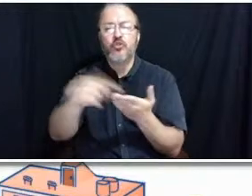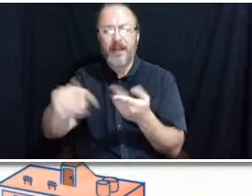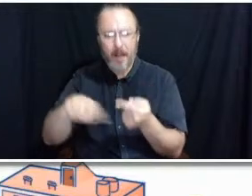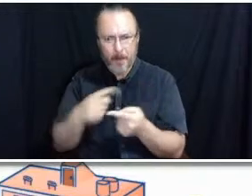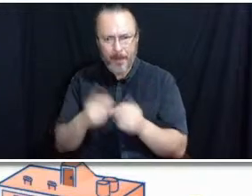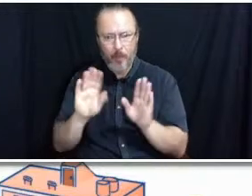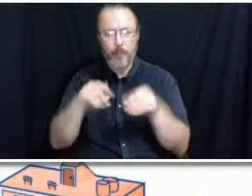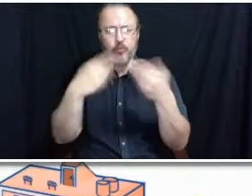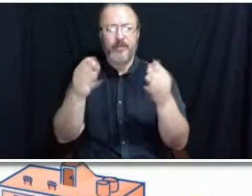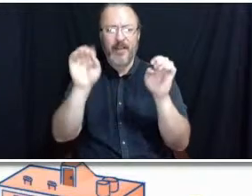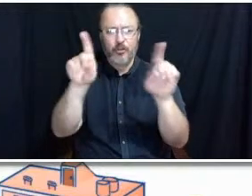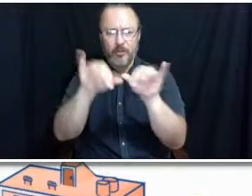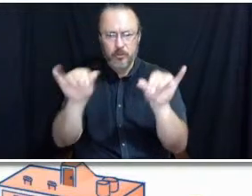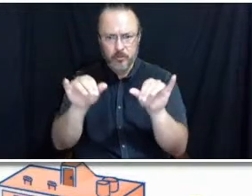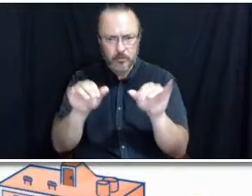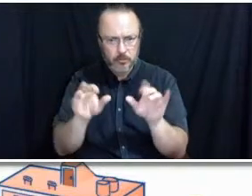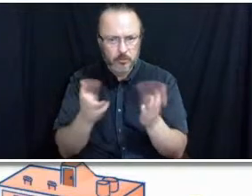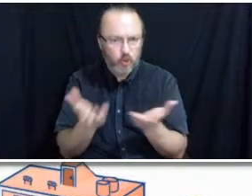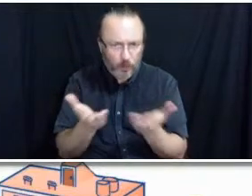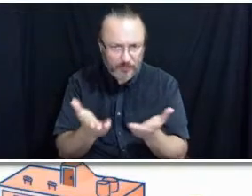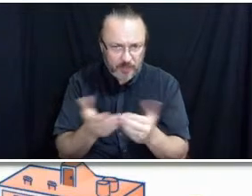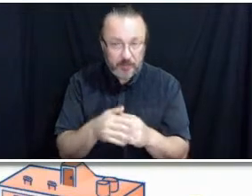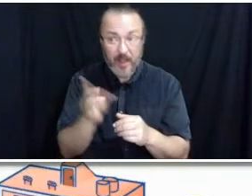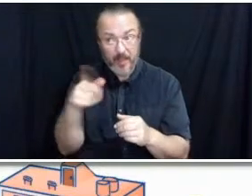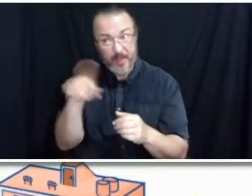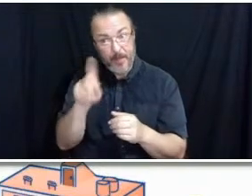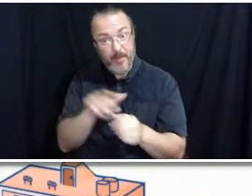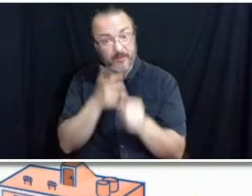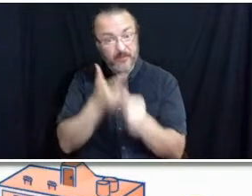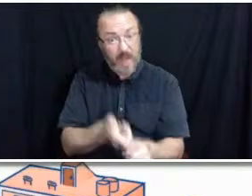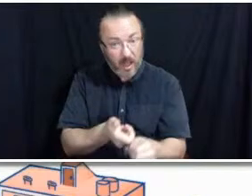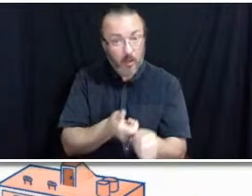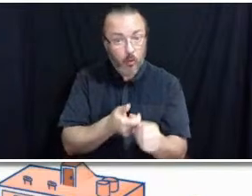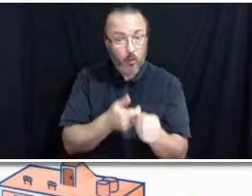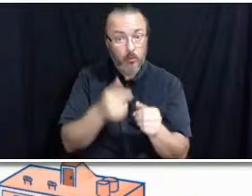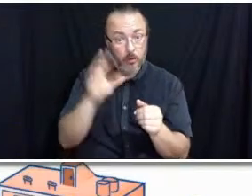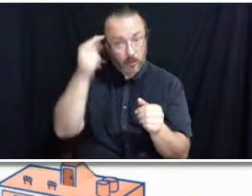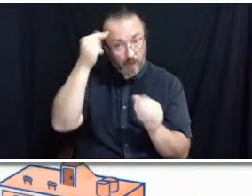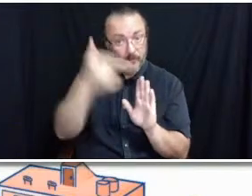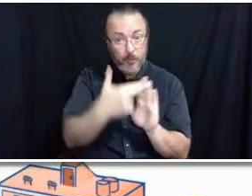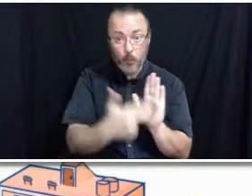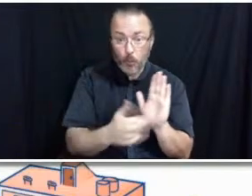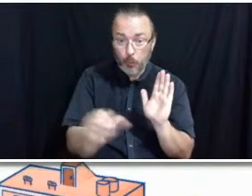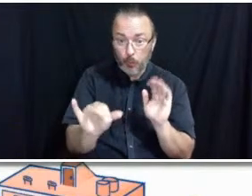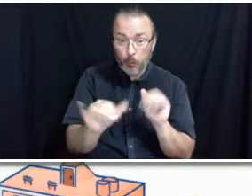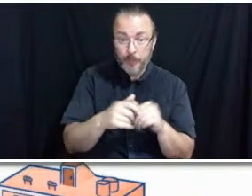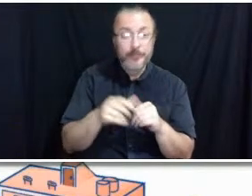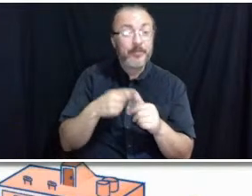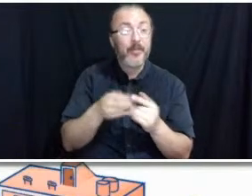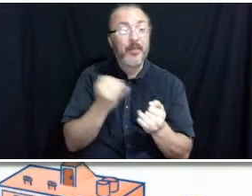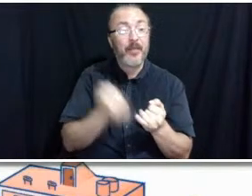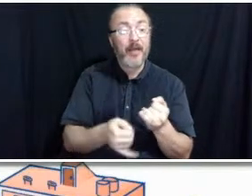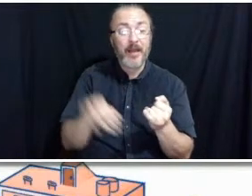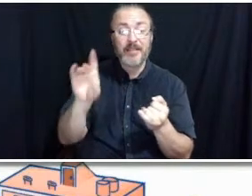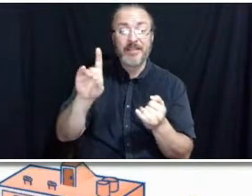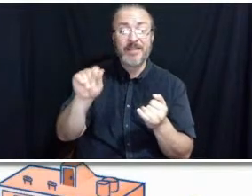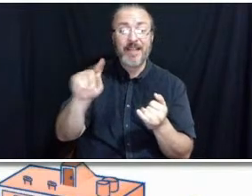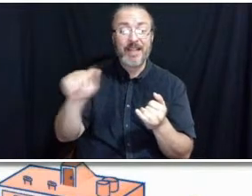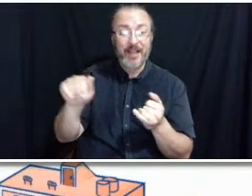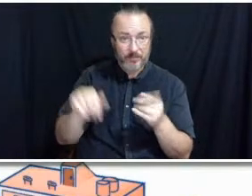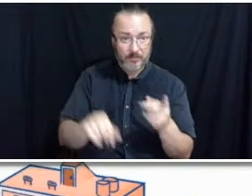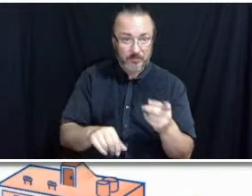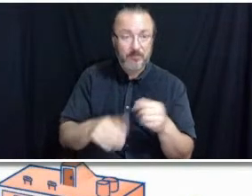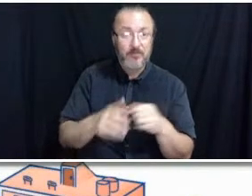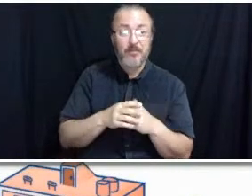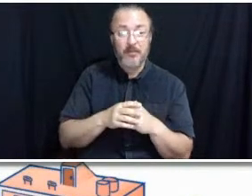soutenu et il faut que ce soit conforme aux politiques d'inclusion du gouvernement. Et enfin, les données pour l'inclusion et sur